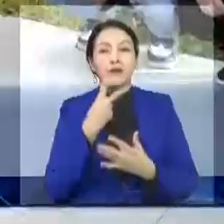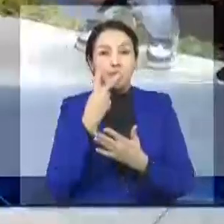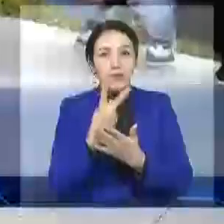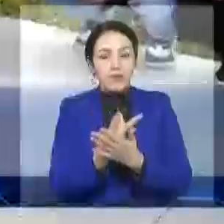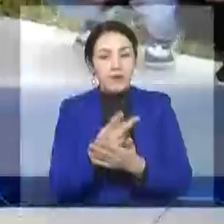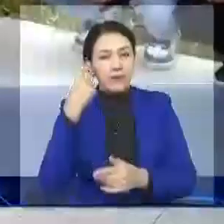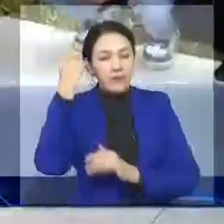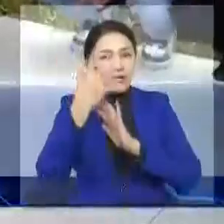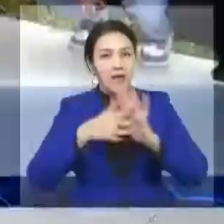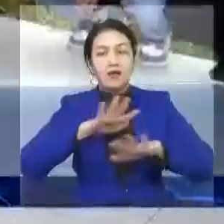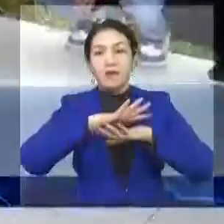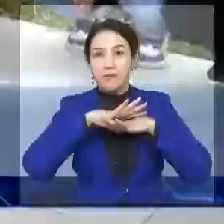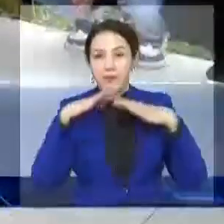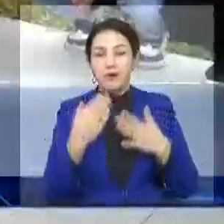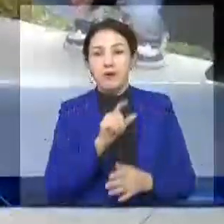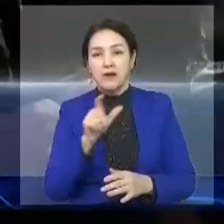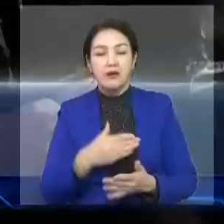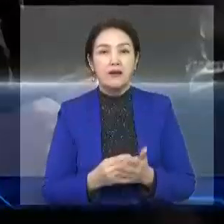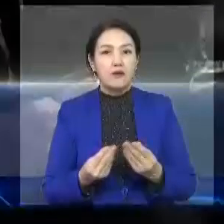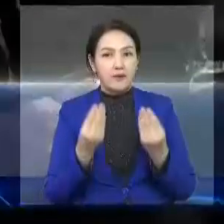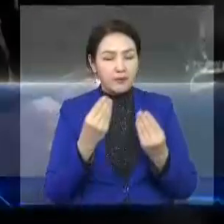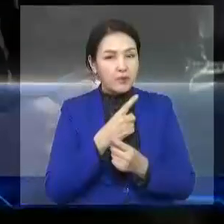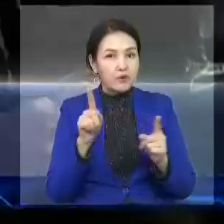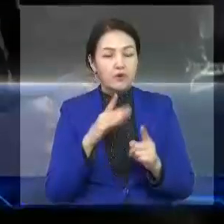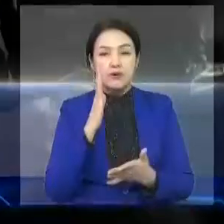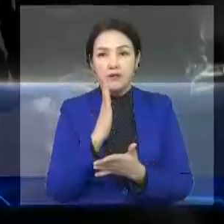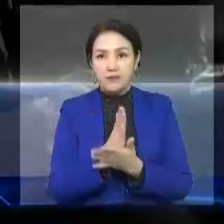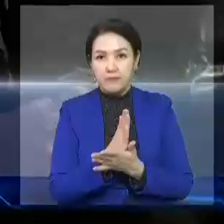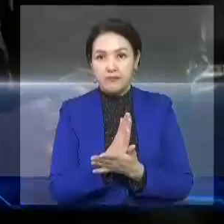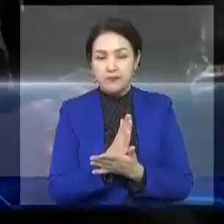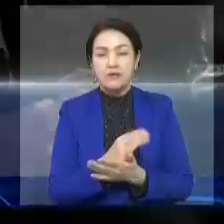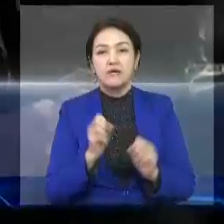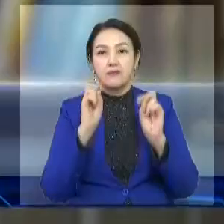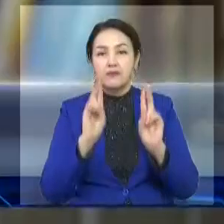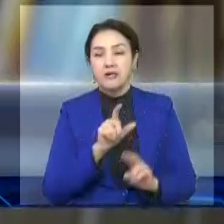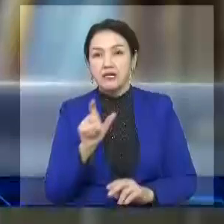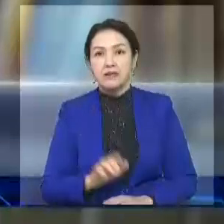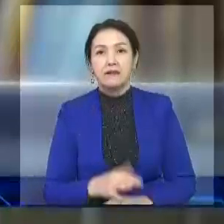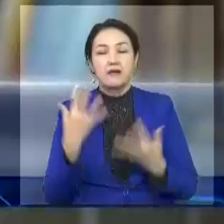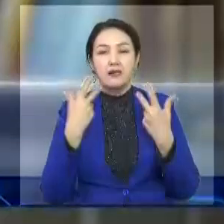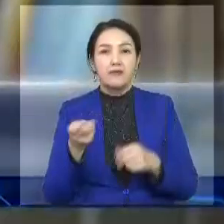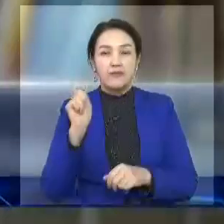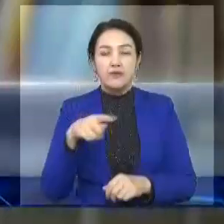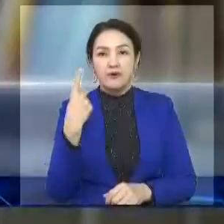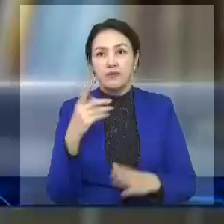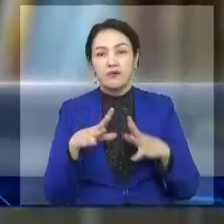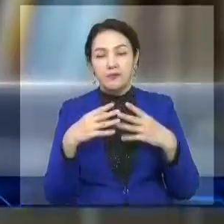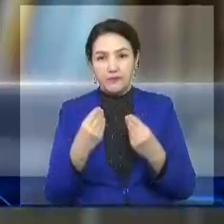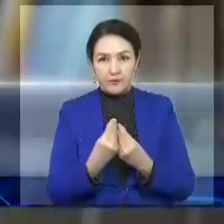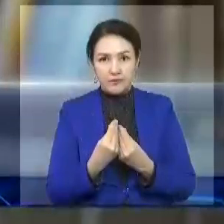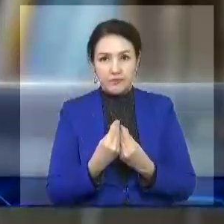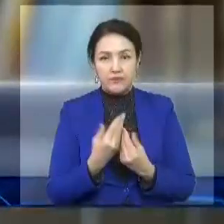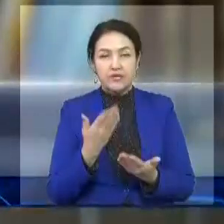и понять многое. В частности, ребята начинают ценить то, что имеют, отмечают специалисты. Когда пришли в одну семью,